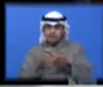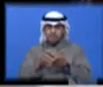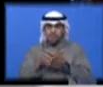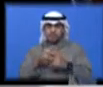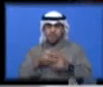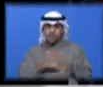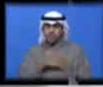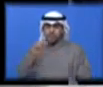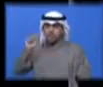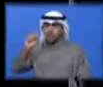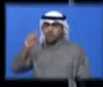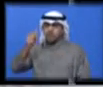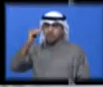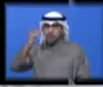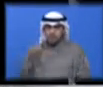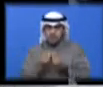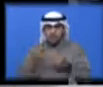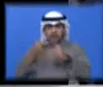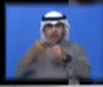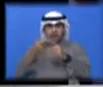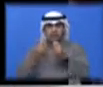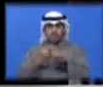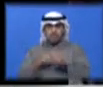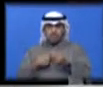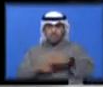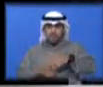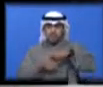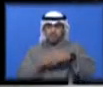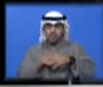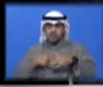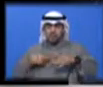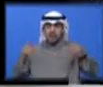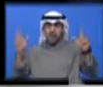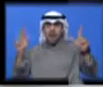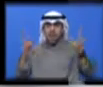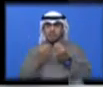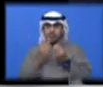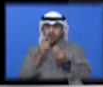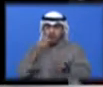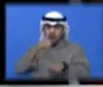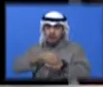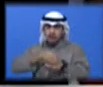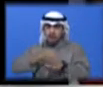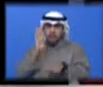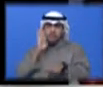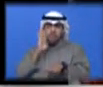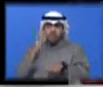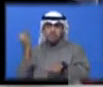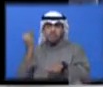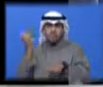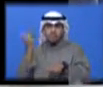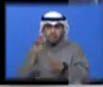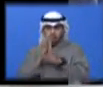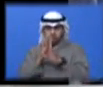وسموه العهد وسمو رئيس الوزراء، القيادة التي أوصت وزارة الإعلام بأن تعمل احتفال رسمي شعبي للأخوة والأشقاء في دولة